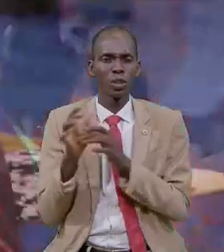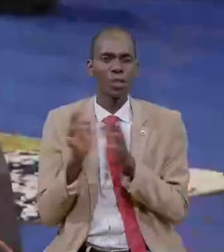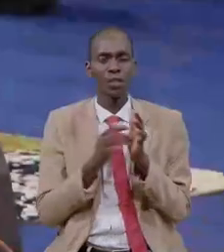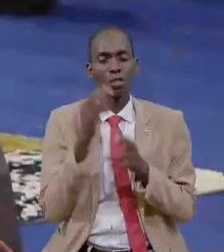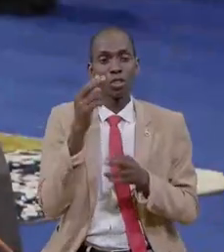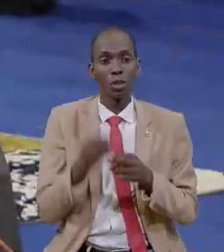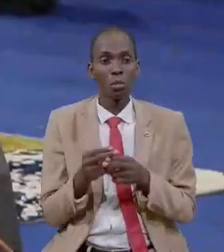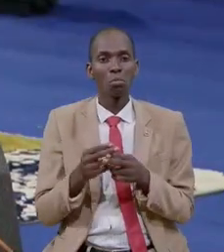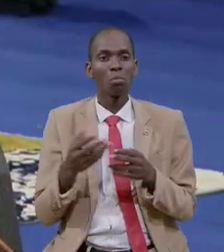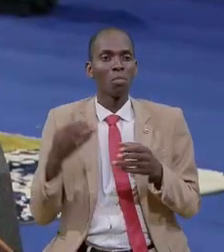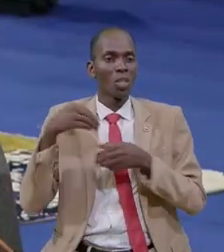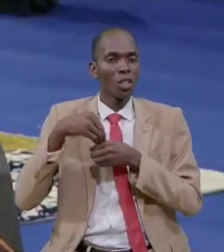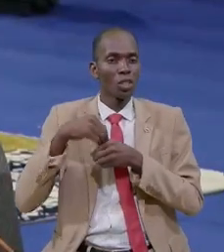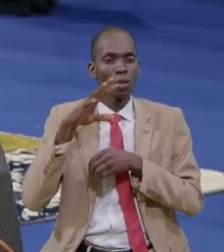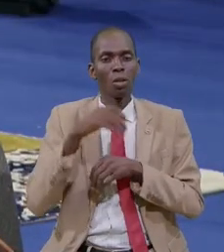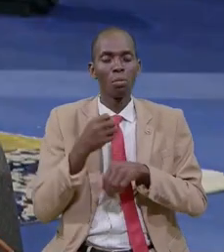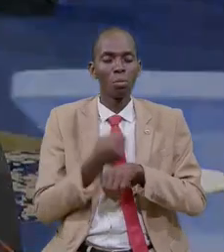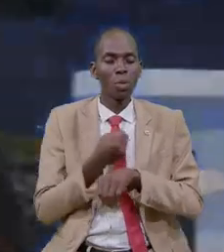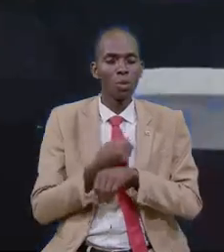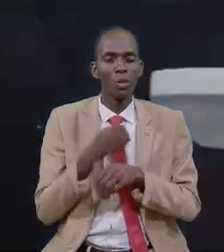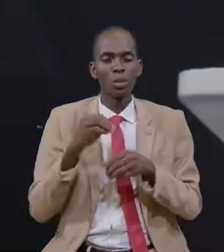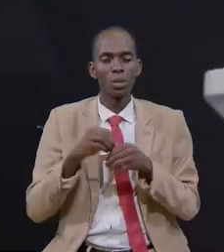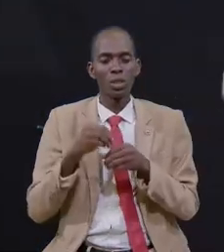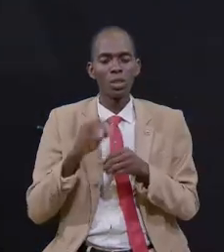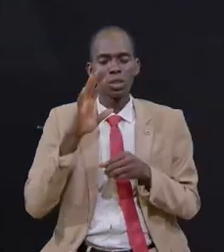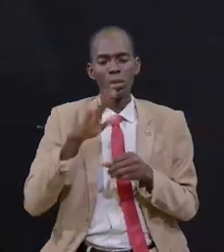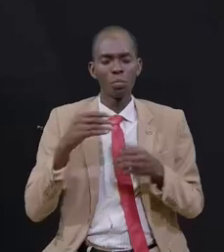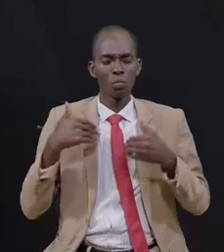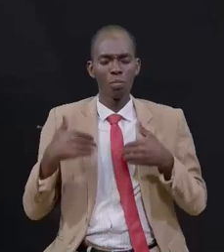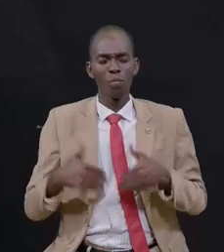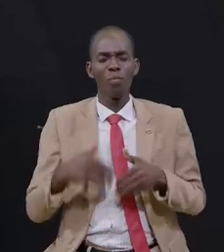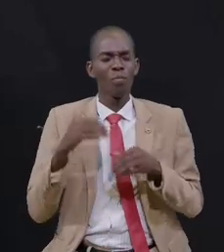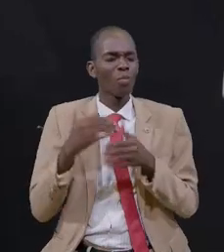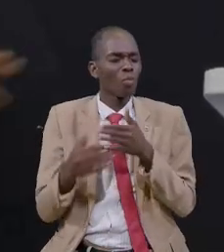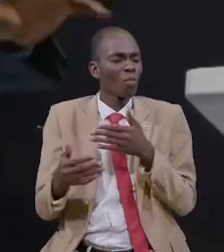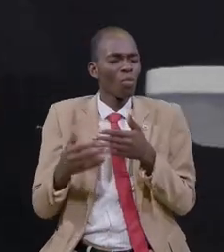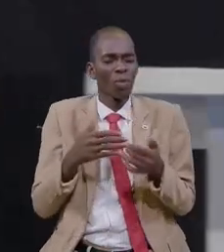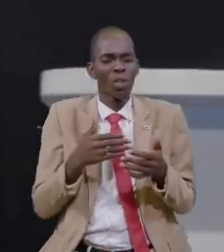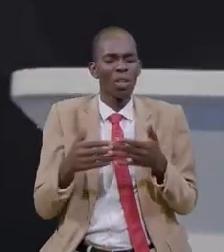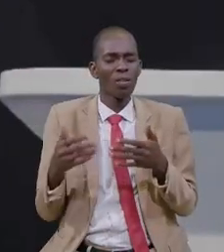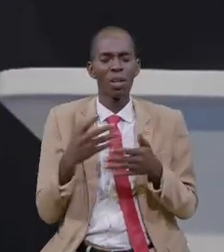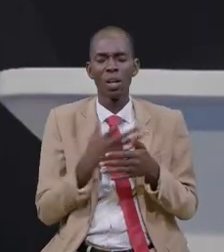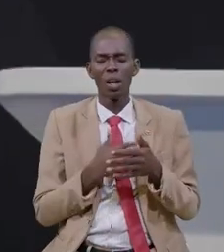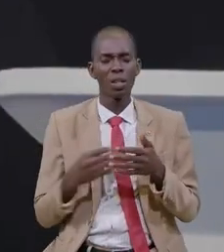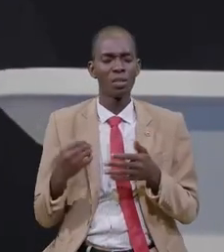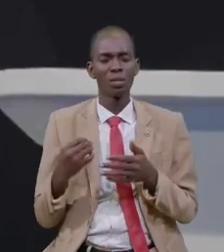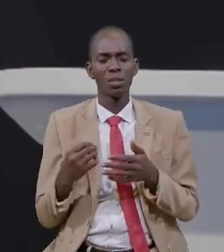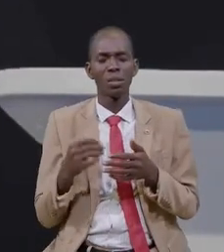Dans tes os, dans tes jointures, il y a des ligaments. Les gens appellent